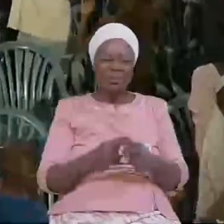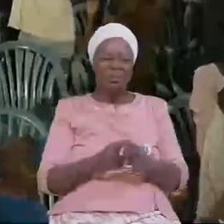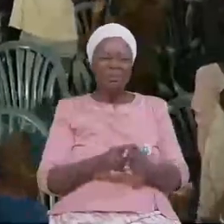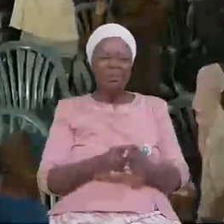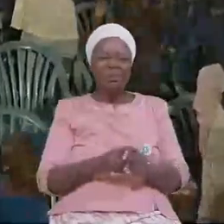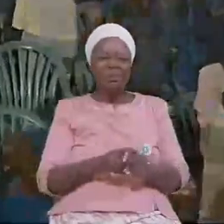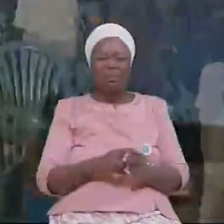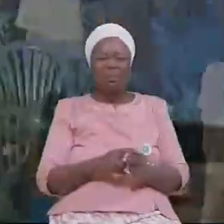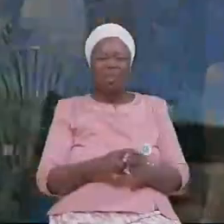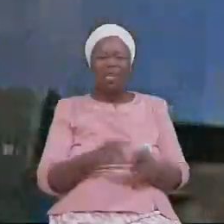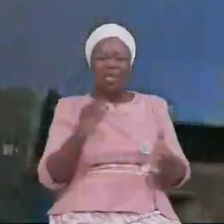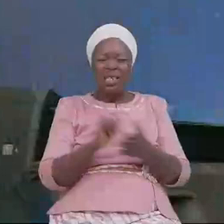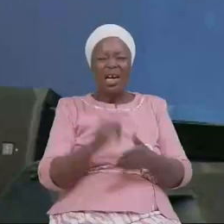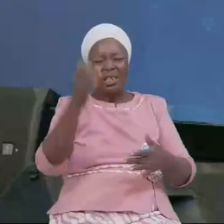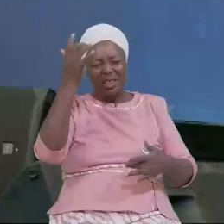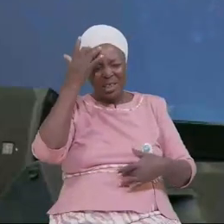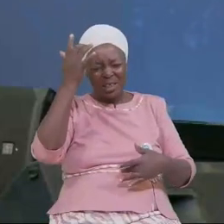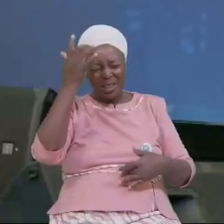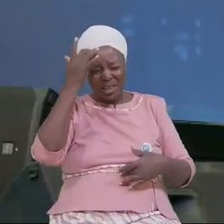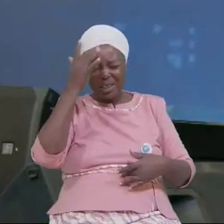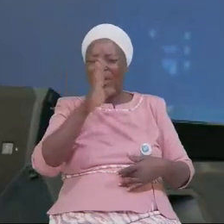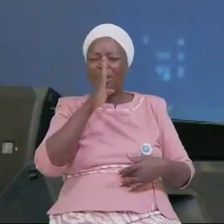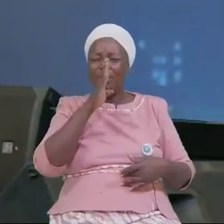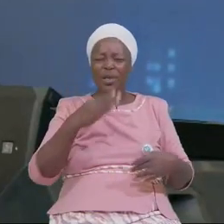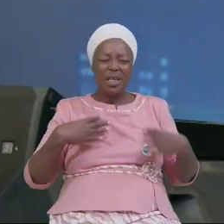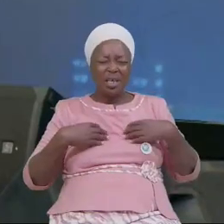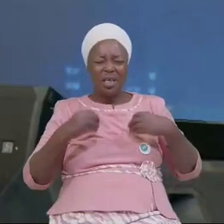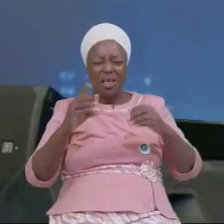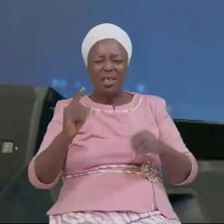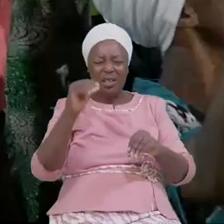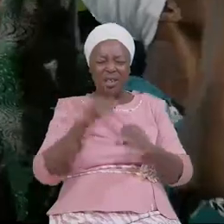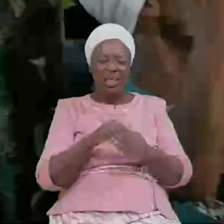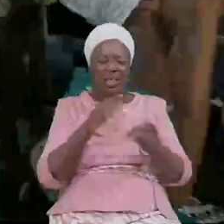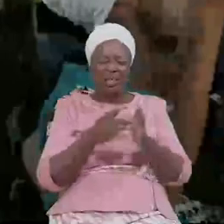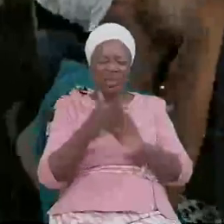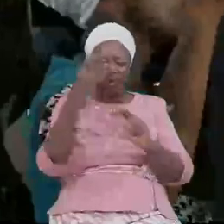Cette maladie soit guérie au nom de Jésus-Christ.